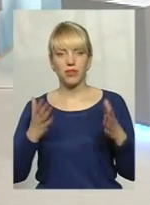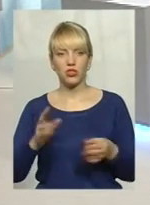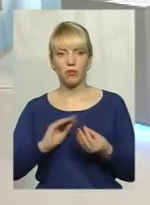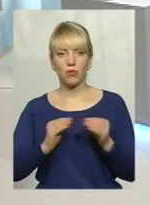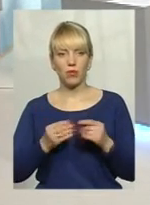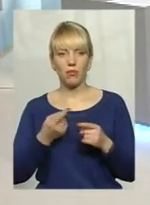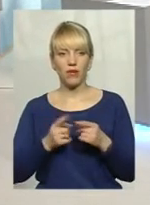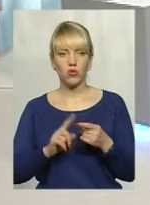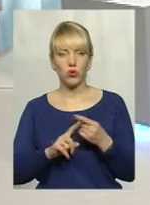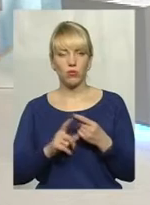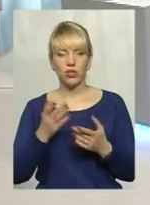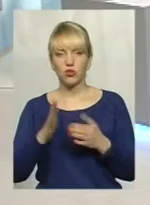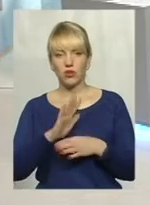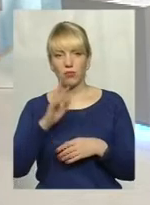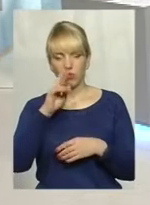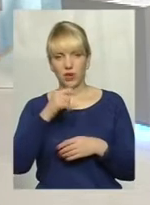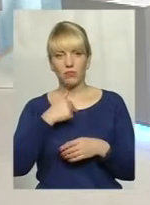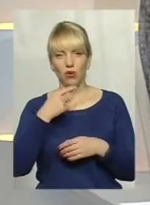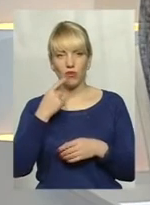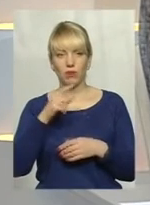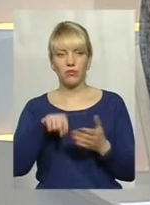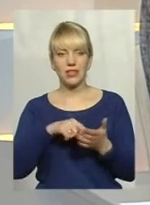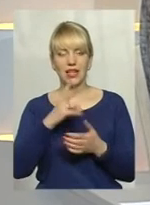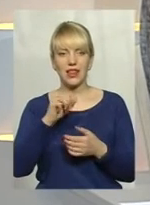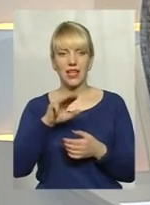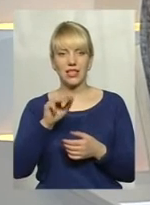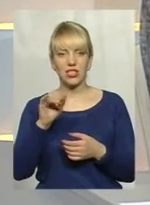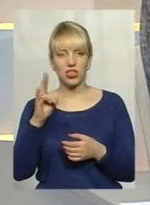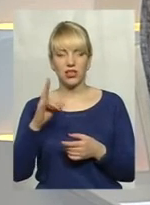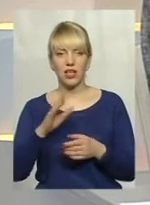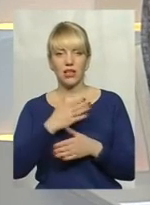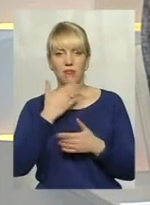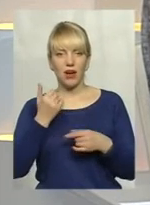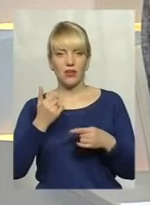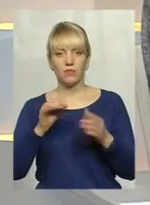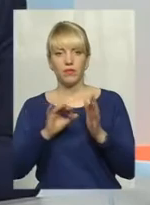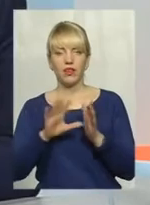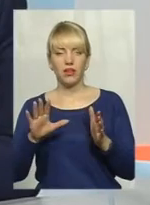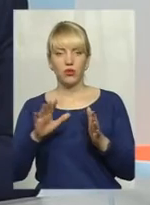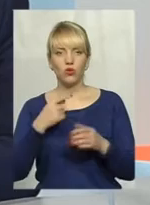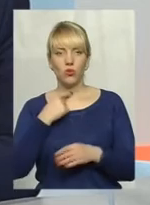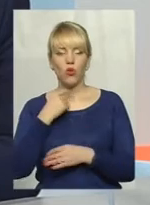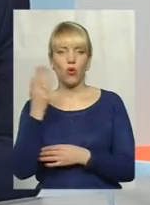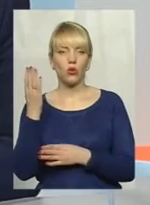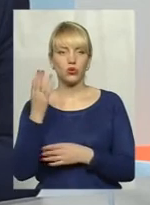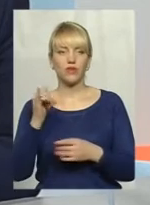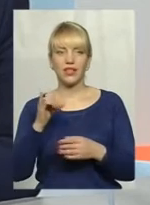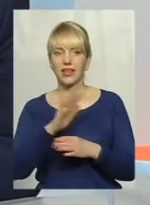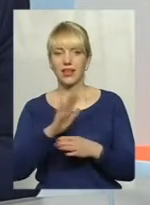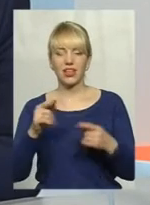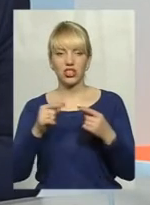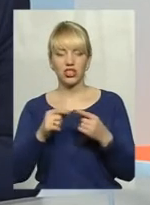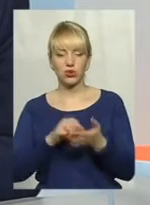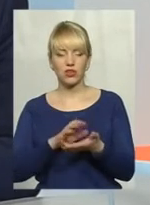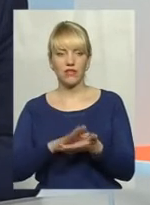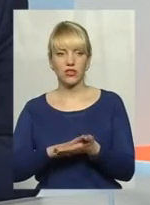не помиляюсь, так нам говорили в Нетішині, що немає електронного голосування і не чітко